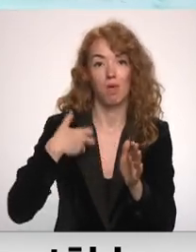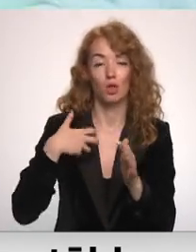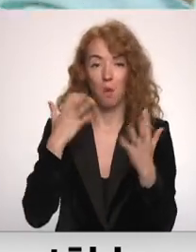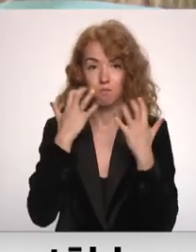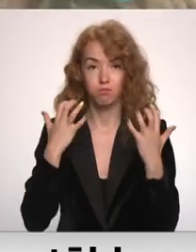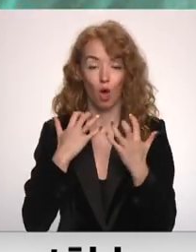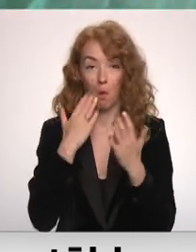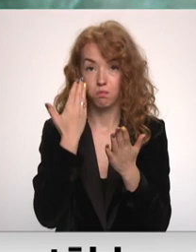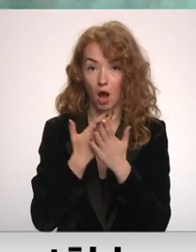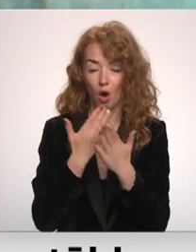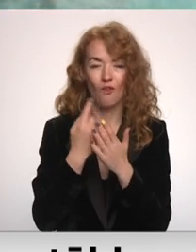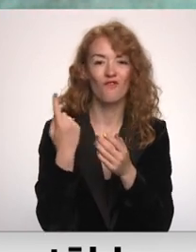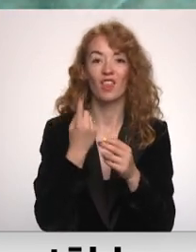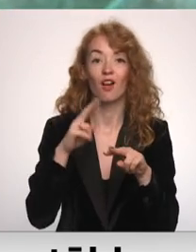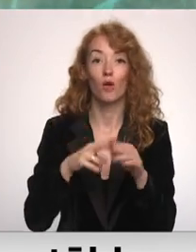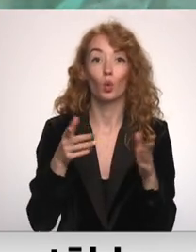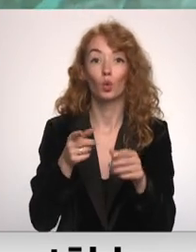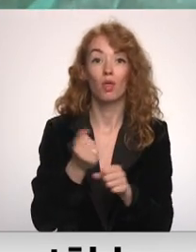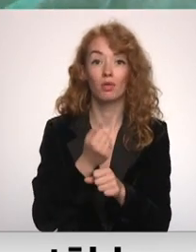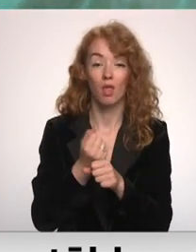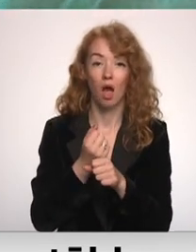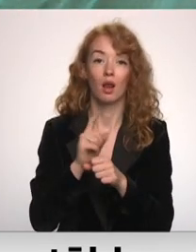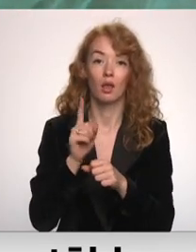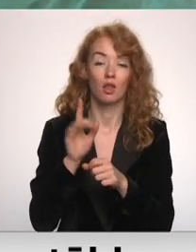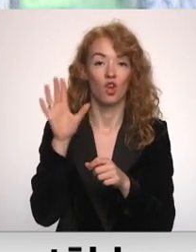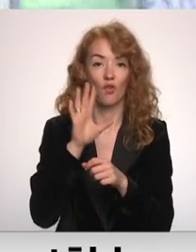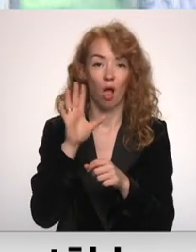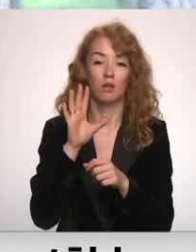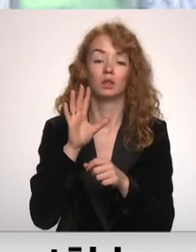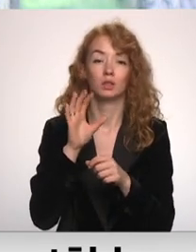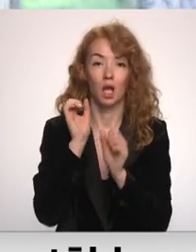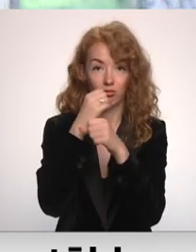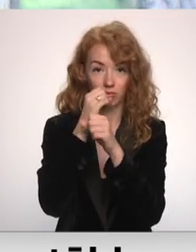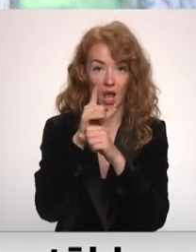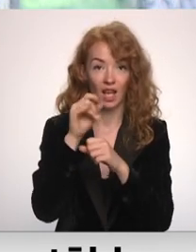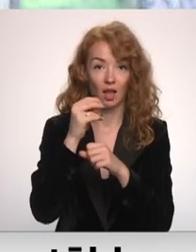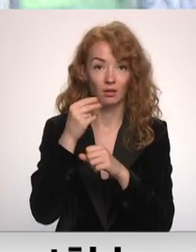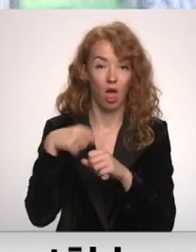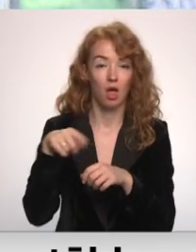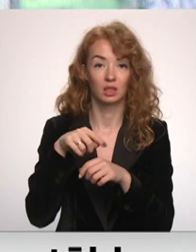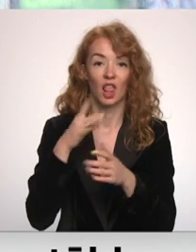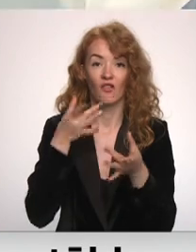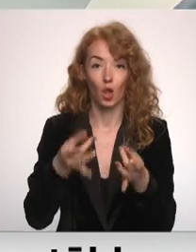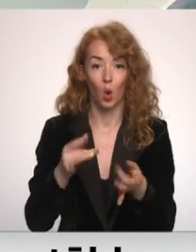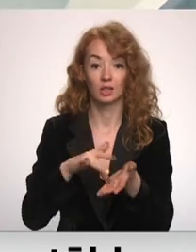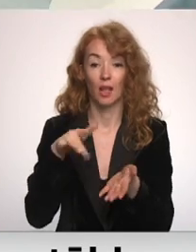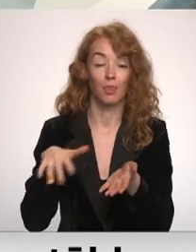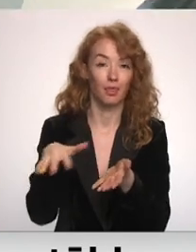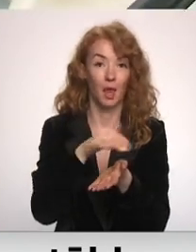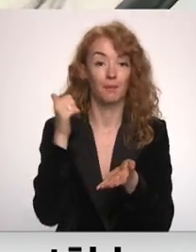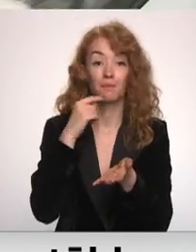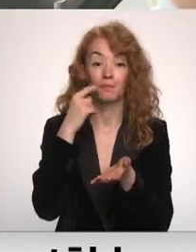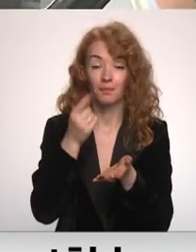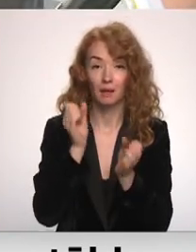paraugus. Vienīgā vieta, kur to dara, ir Nacionālā references laboratorija Linezerā, Latvijas infektoloģijas centrā. Jāizņem